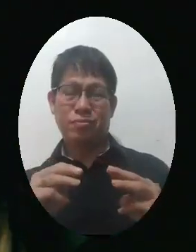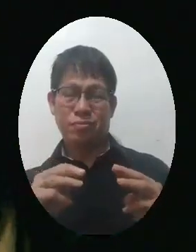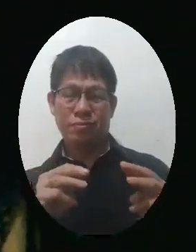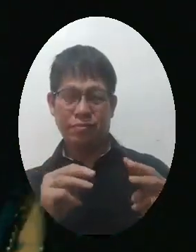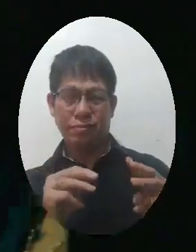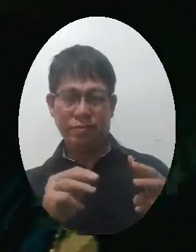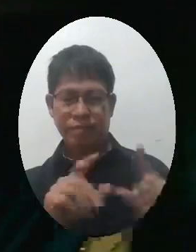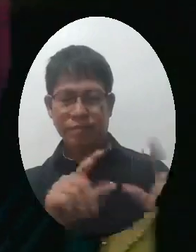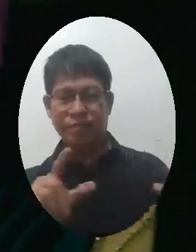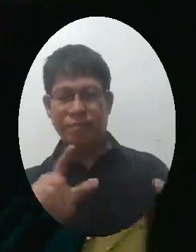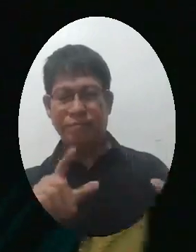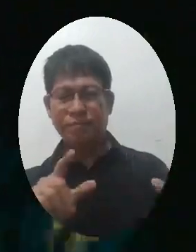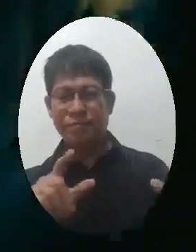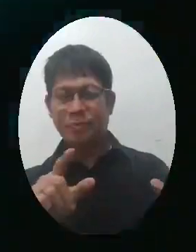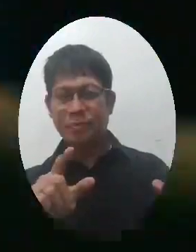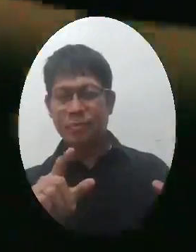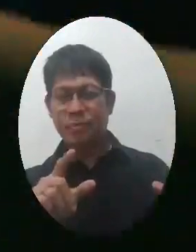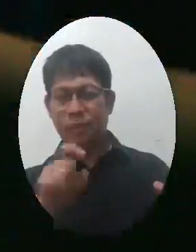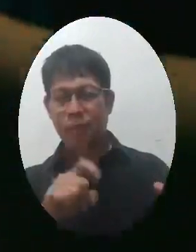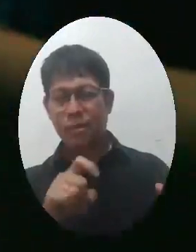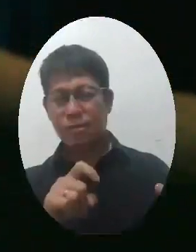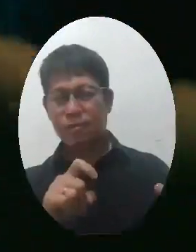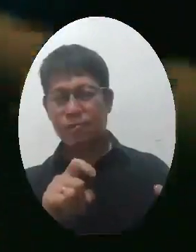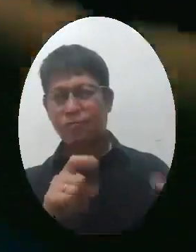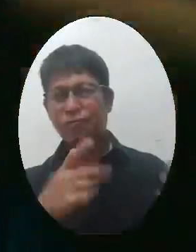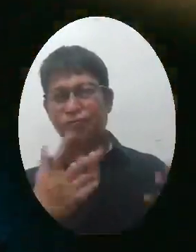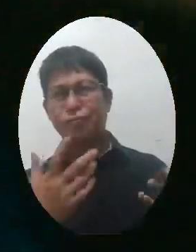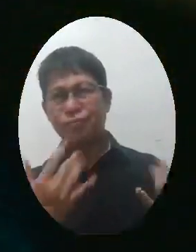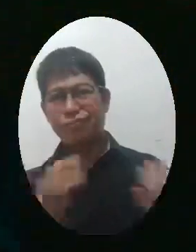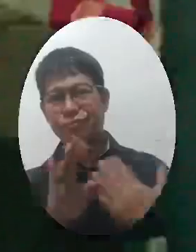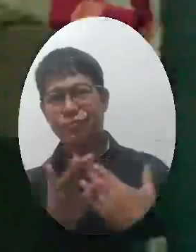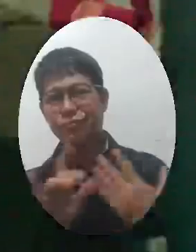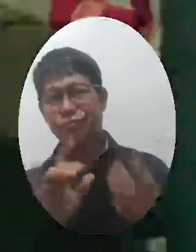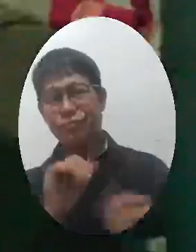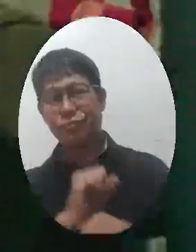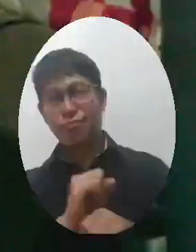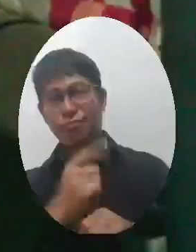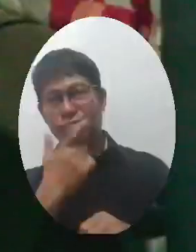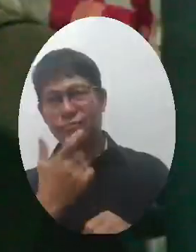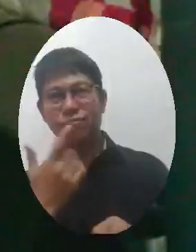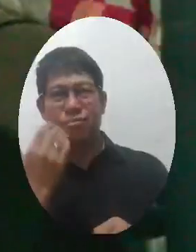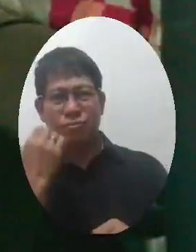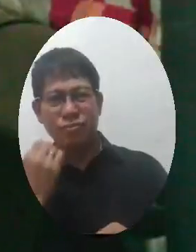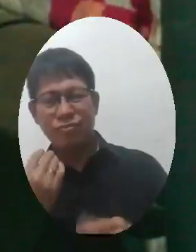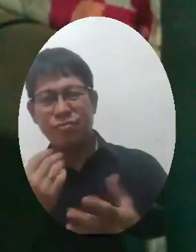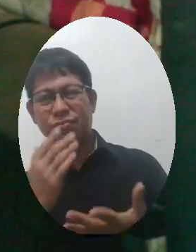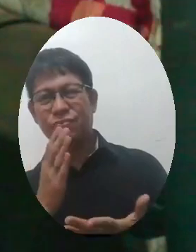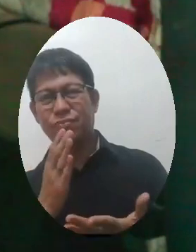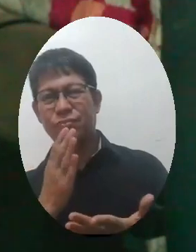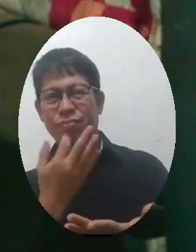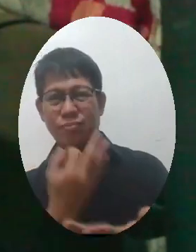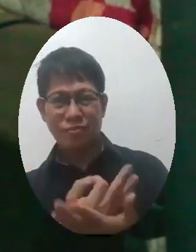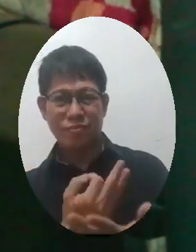na, doon ako ulit bumalik ulit sa trabaho kasi medyo